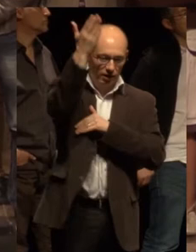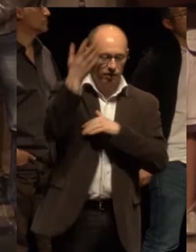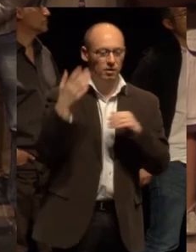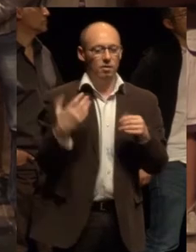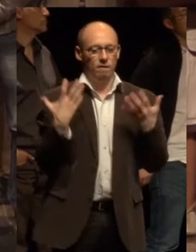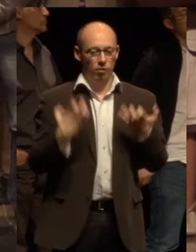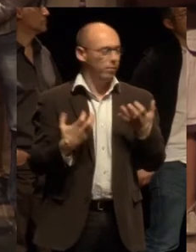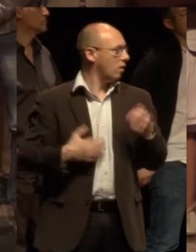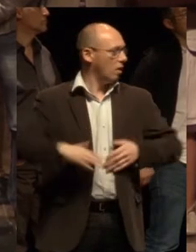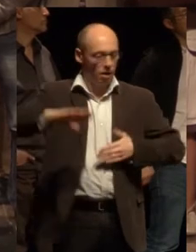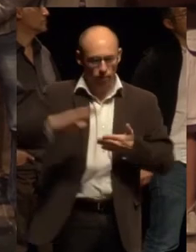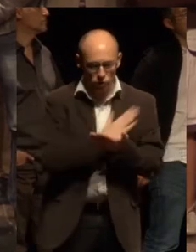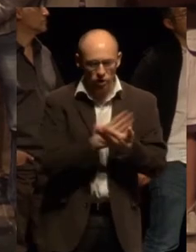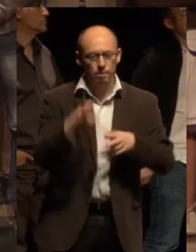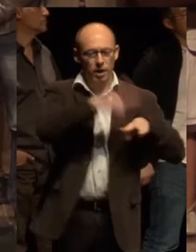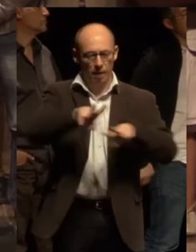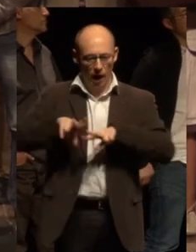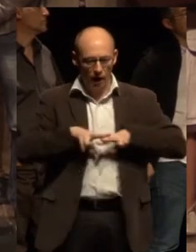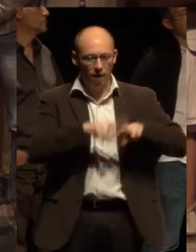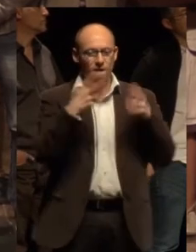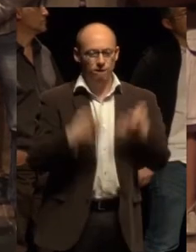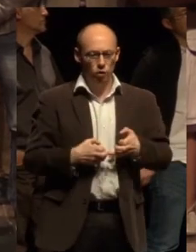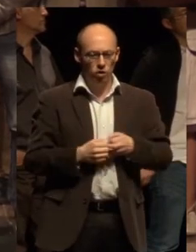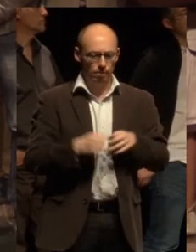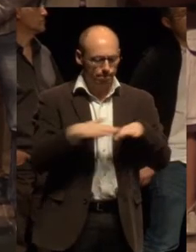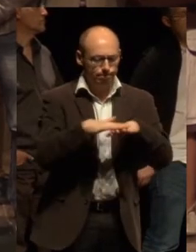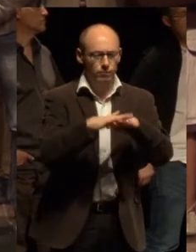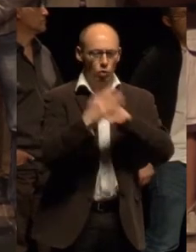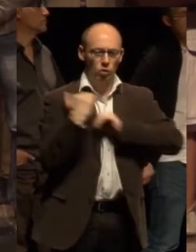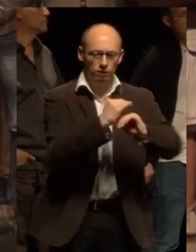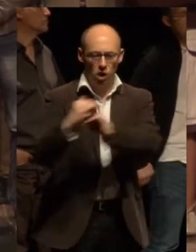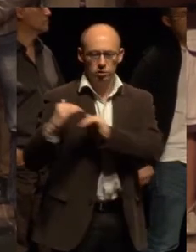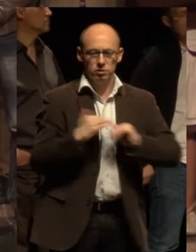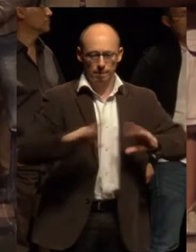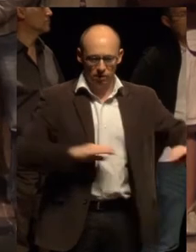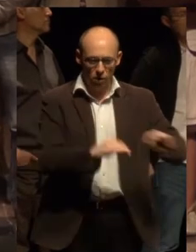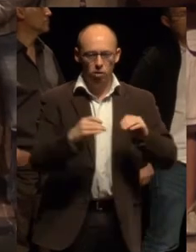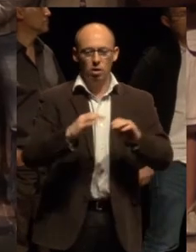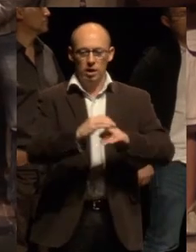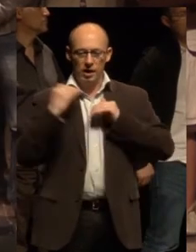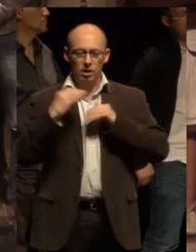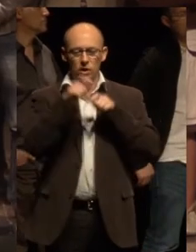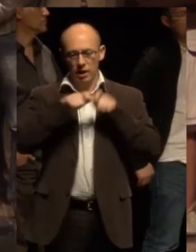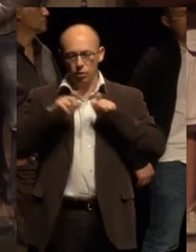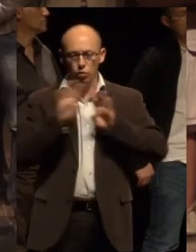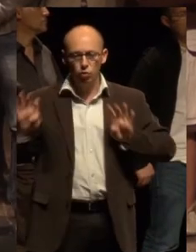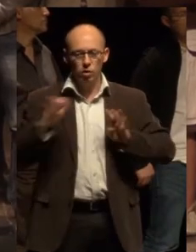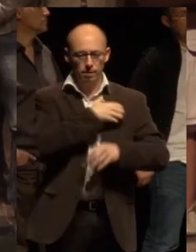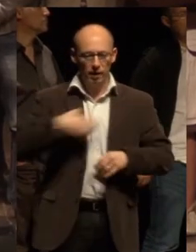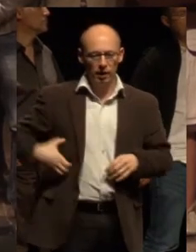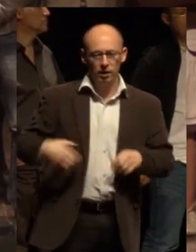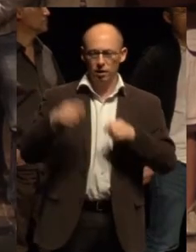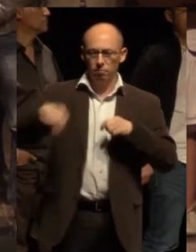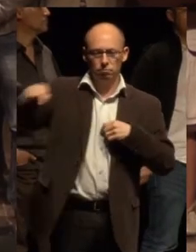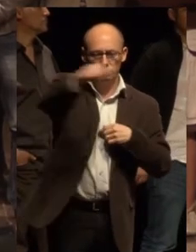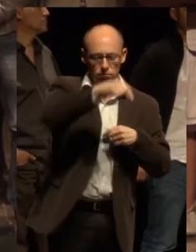Un projet qui veut réparer, c'est un projet qui veut retisser la confiance entre les habitants, les élus, leur mairie. Cela